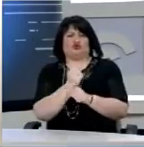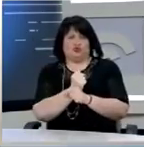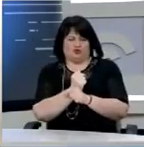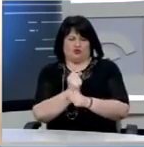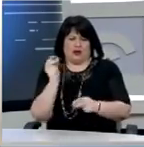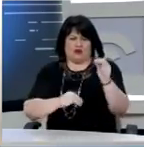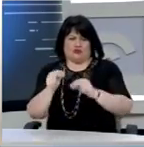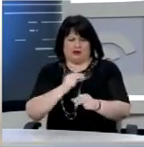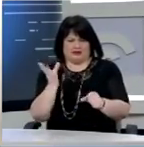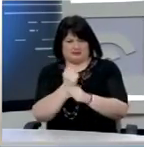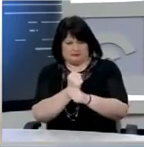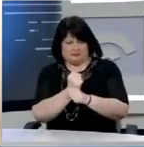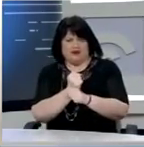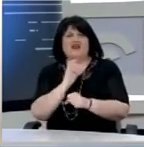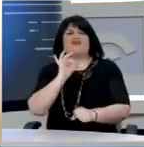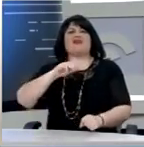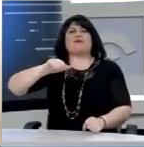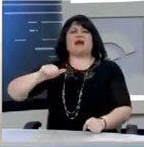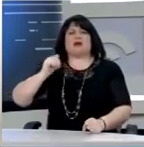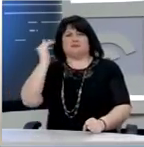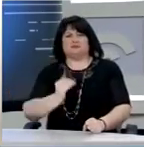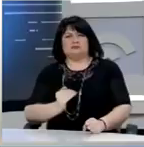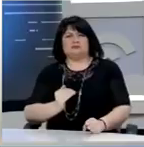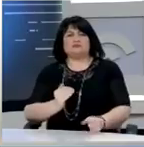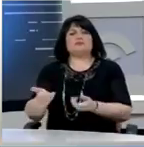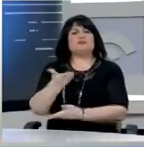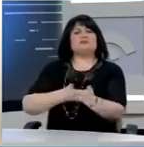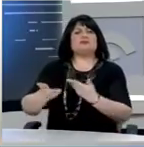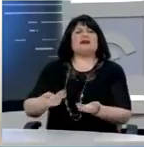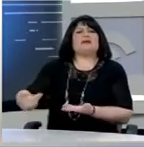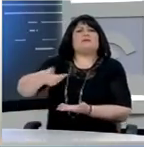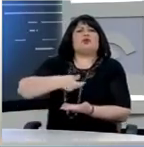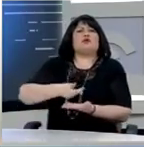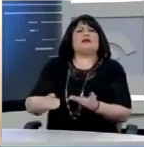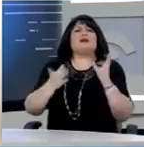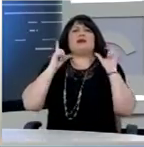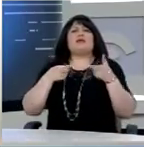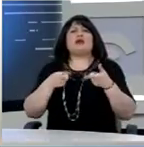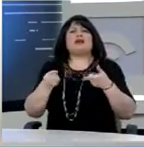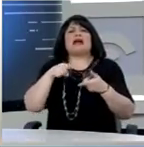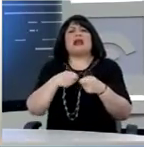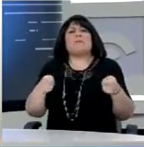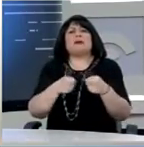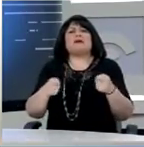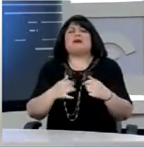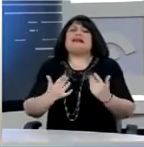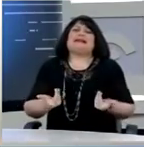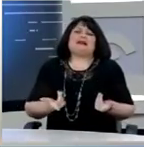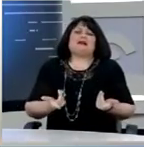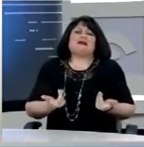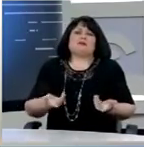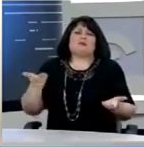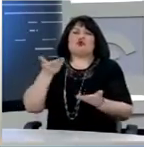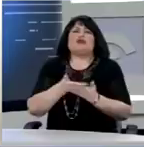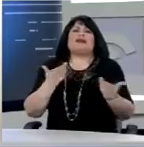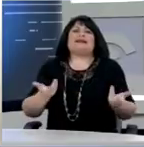ΦΠΑ, ποια είναι τα αντίμετρα που προτείνει η Νέα Δημοκρατία? Τα αντίμετρα που προτείνει η Νέα